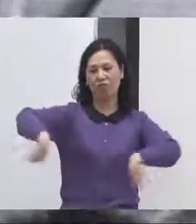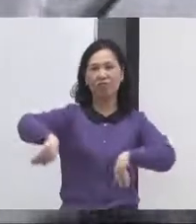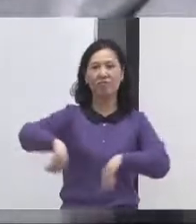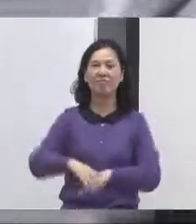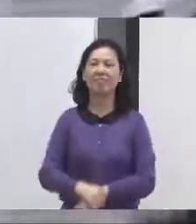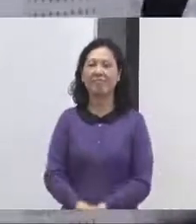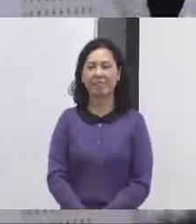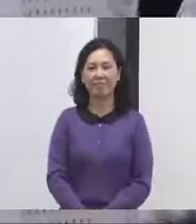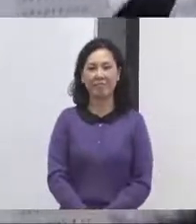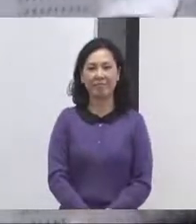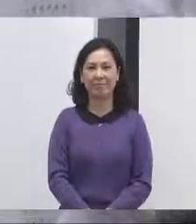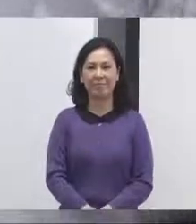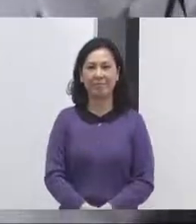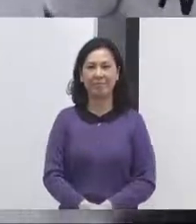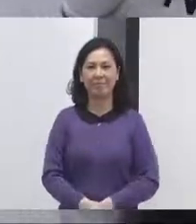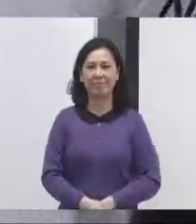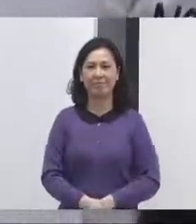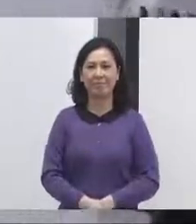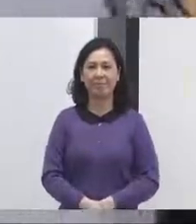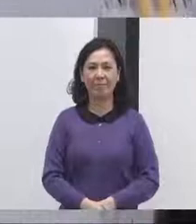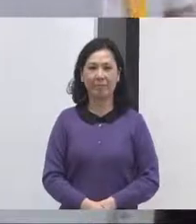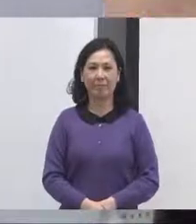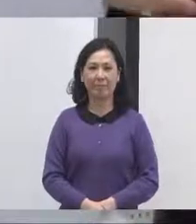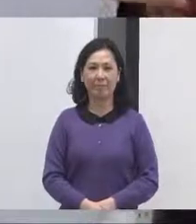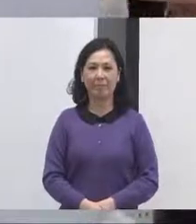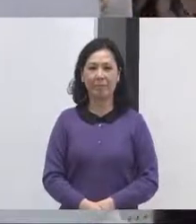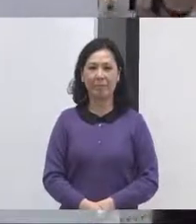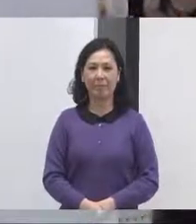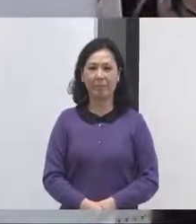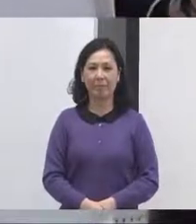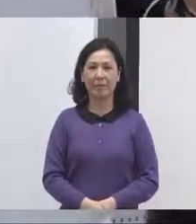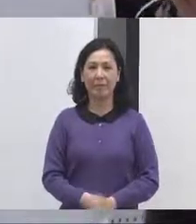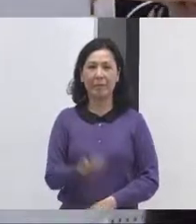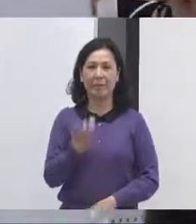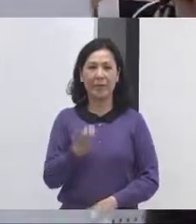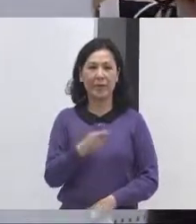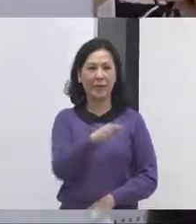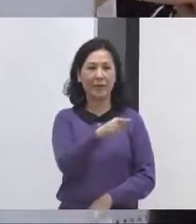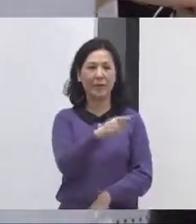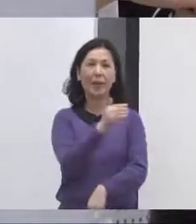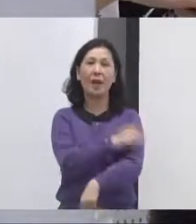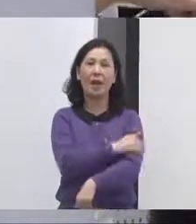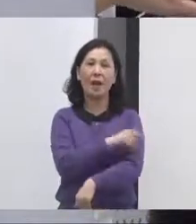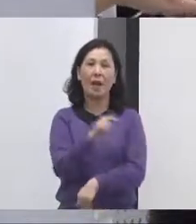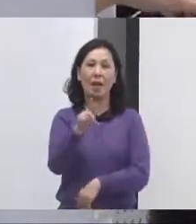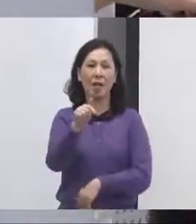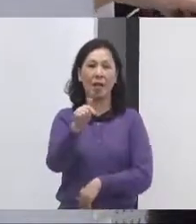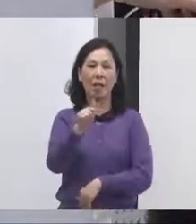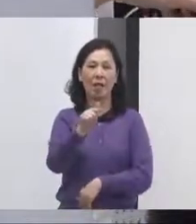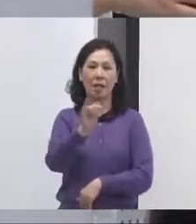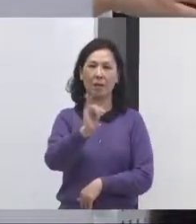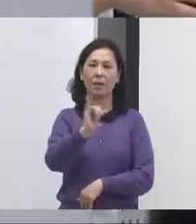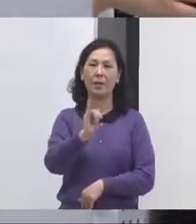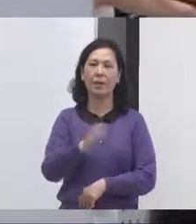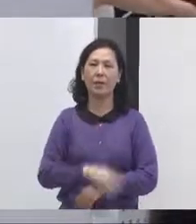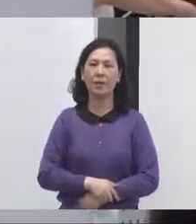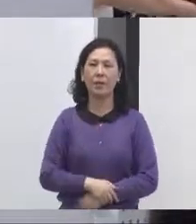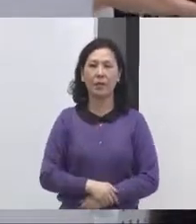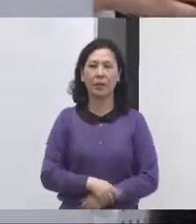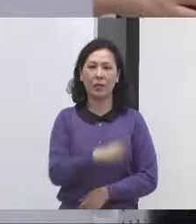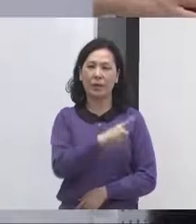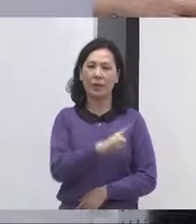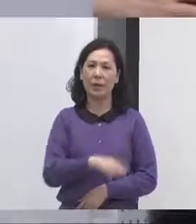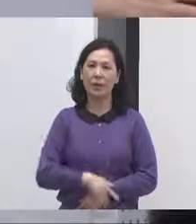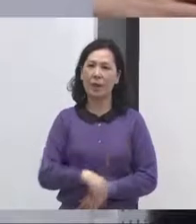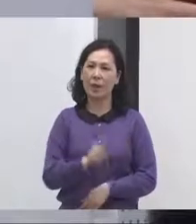我只说一下，就是刚刚陈顺林老师吗？就是陈老师讲到的概念可能